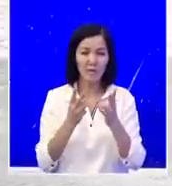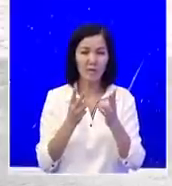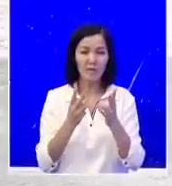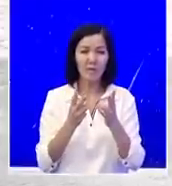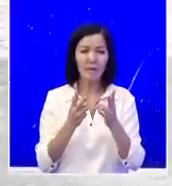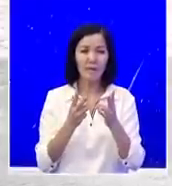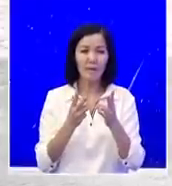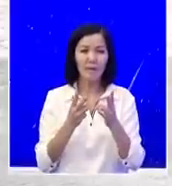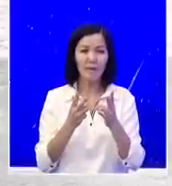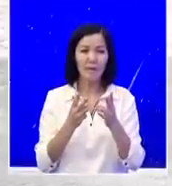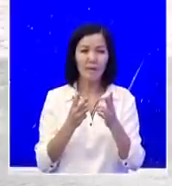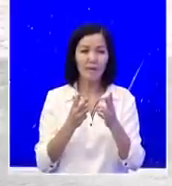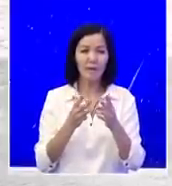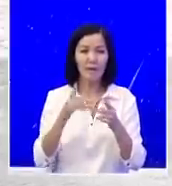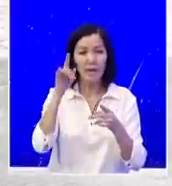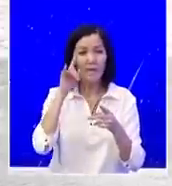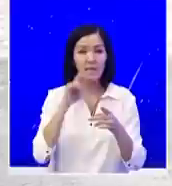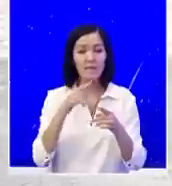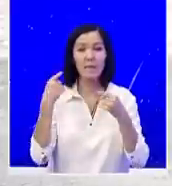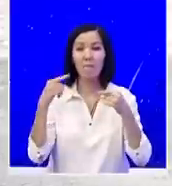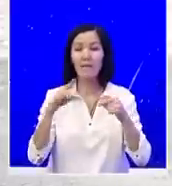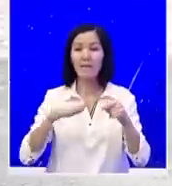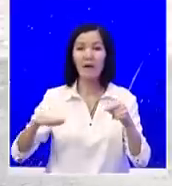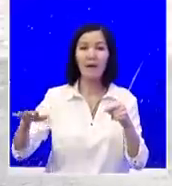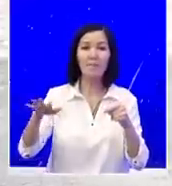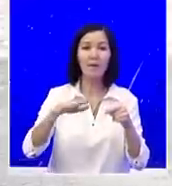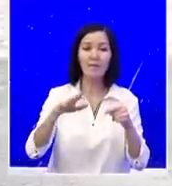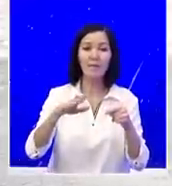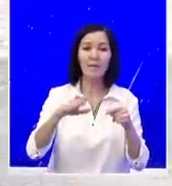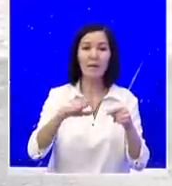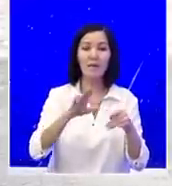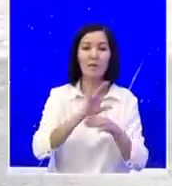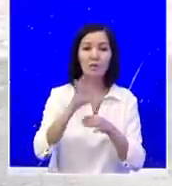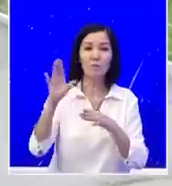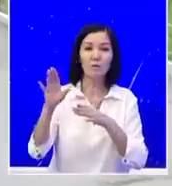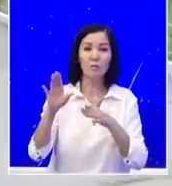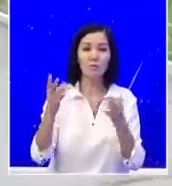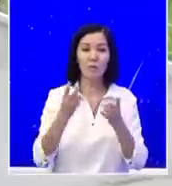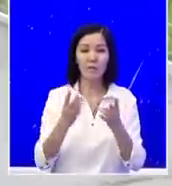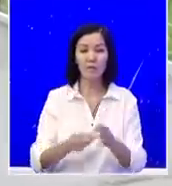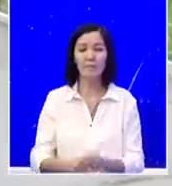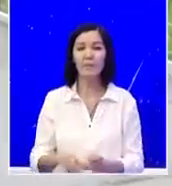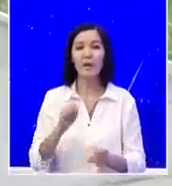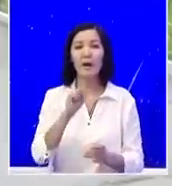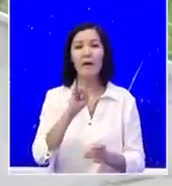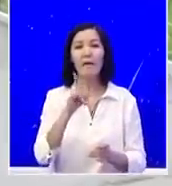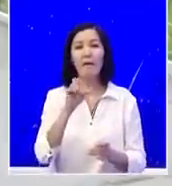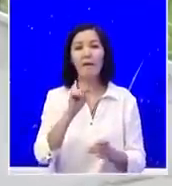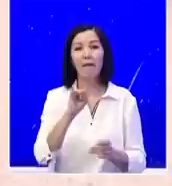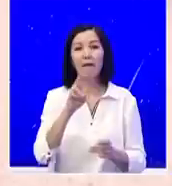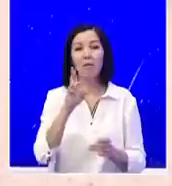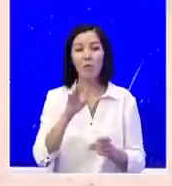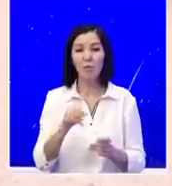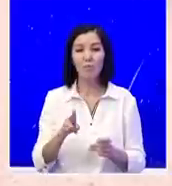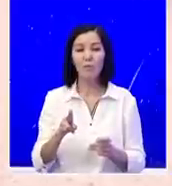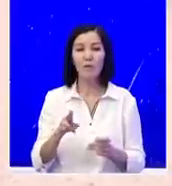жаңағы Қазақстанның басқа түкпір-түкпіріне әкету мәселесі туындап тұр. Айғай құм қату тауымен аты